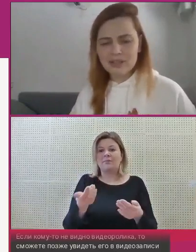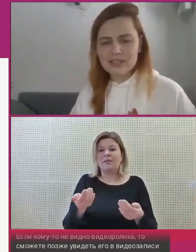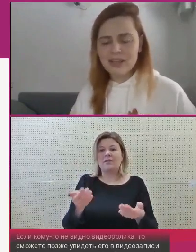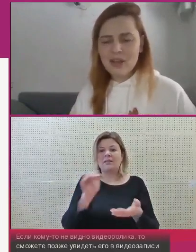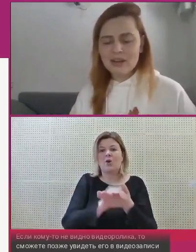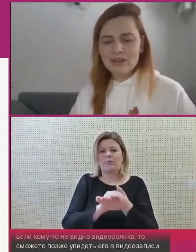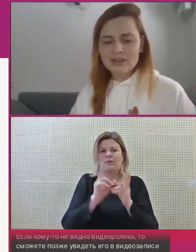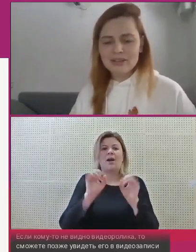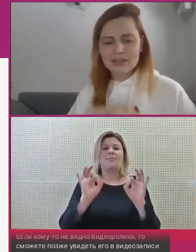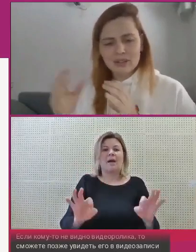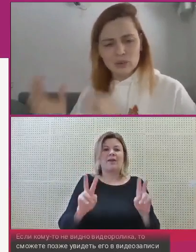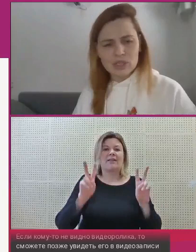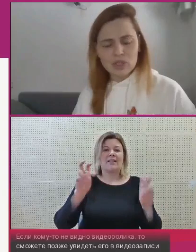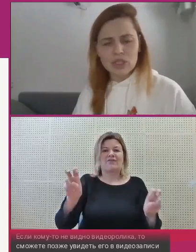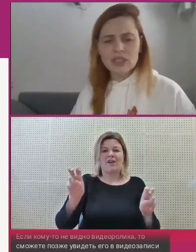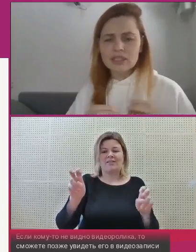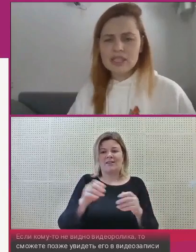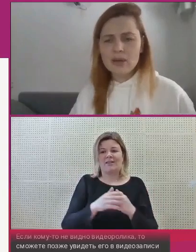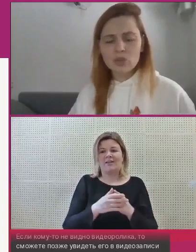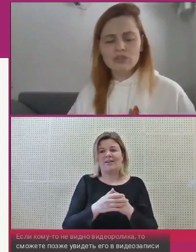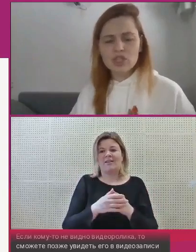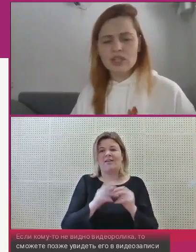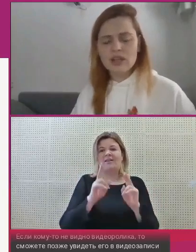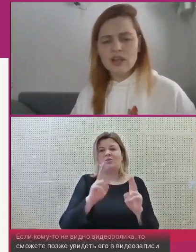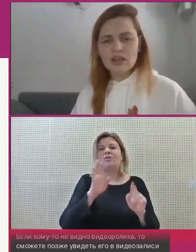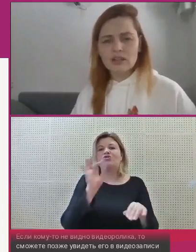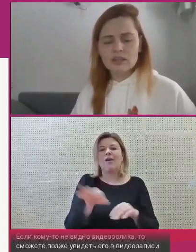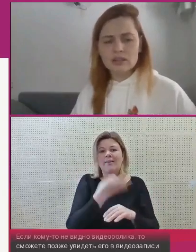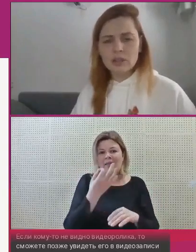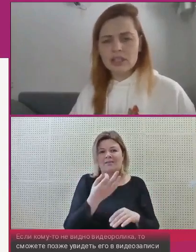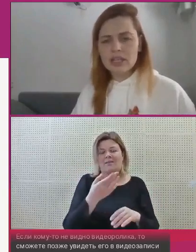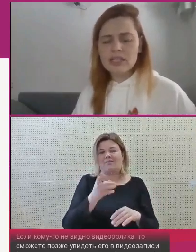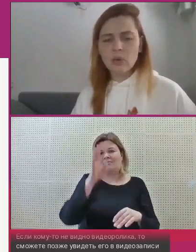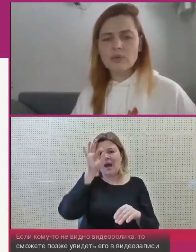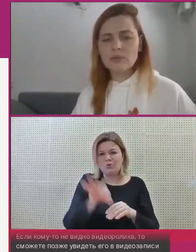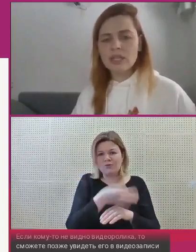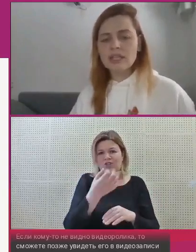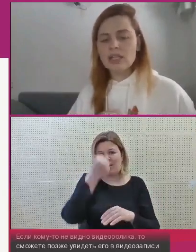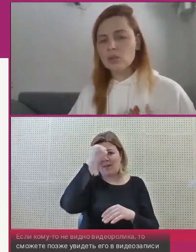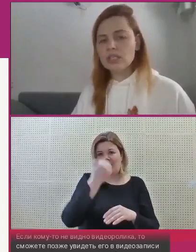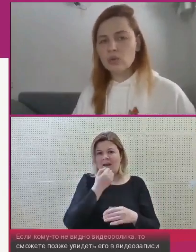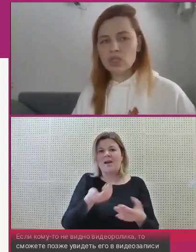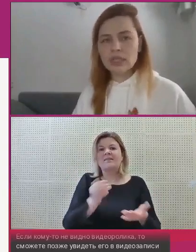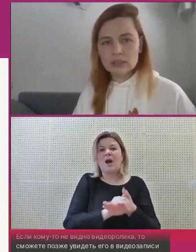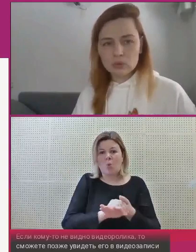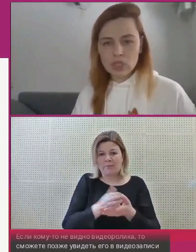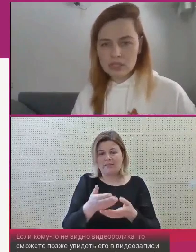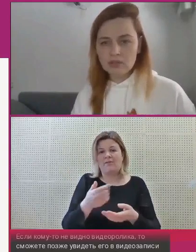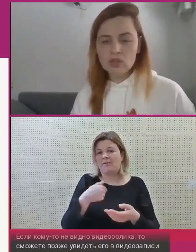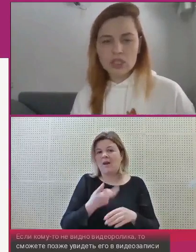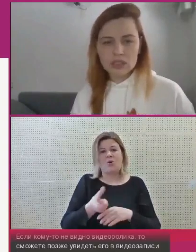правильно называется, кто-то женился, замуж вышли благодаря знакомствам и так далее. То есть я очень